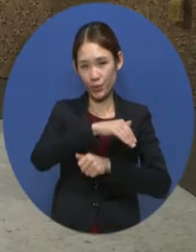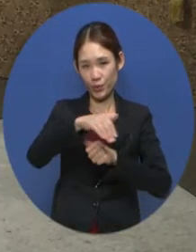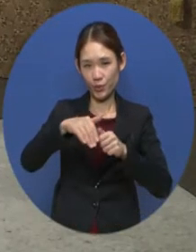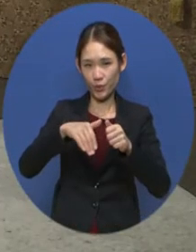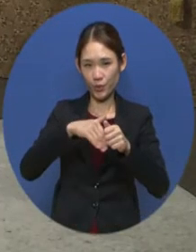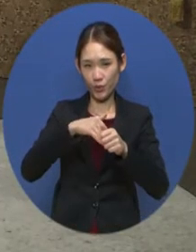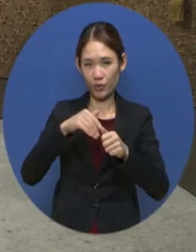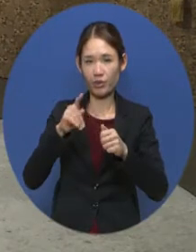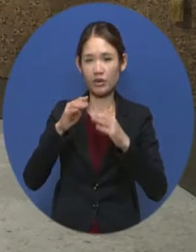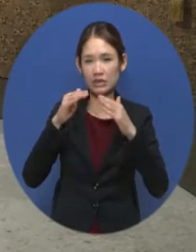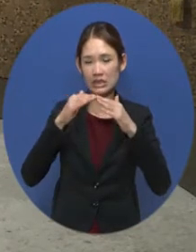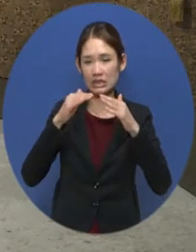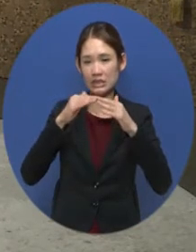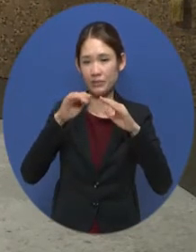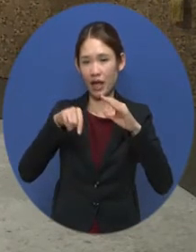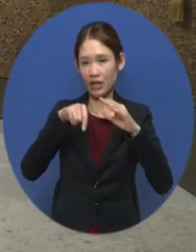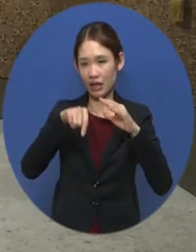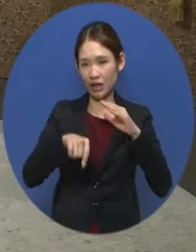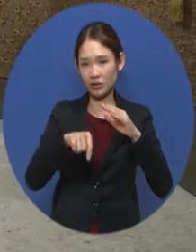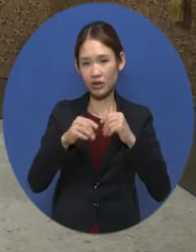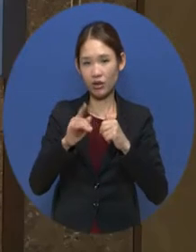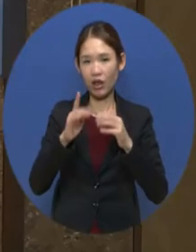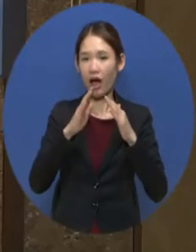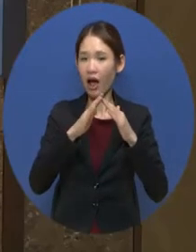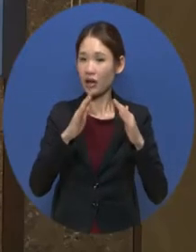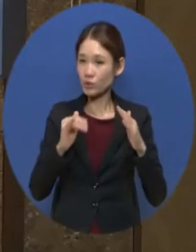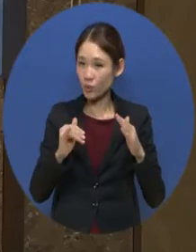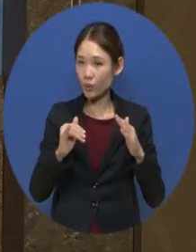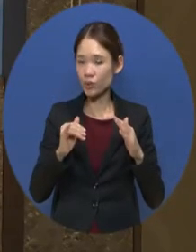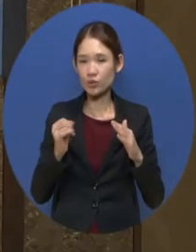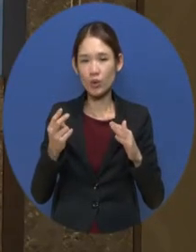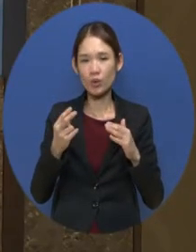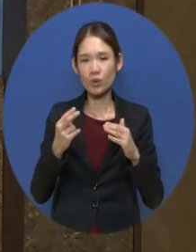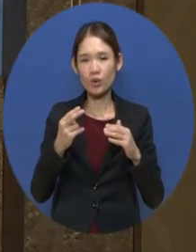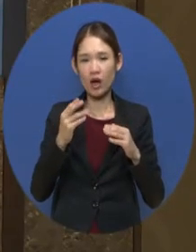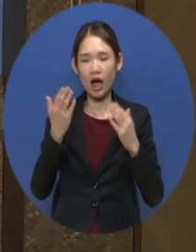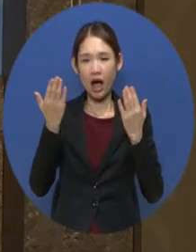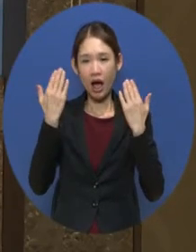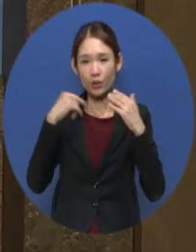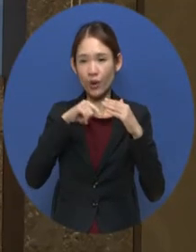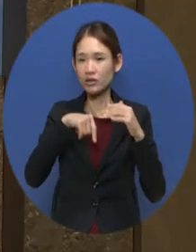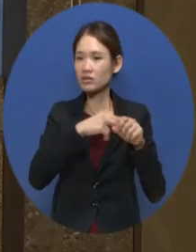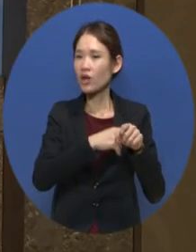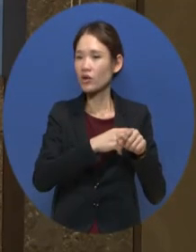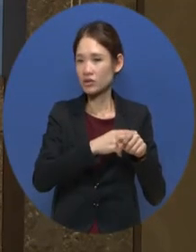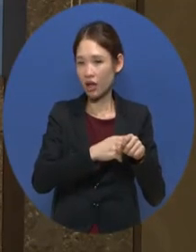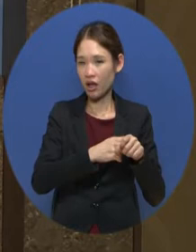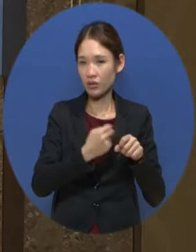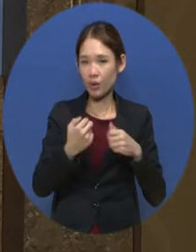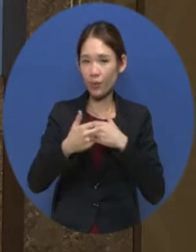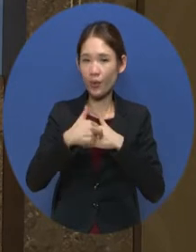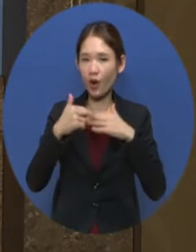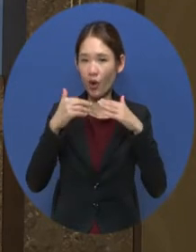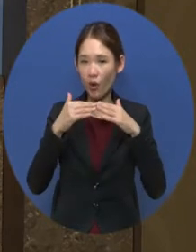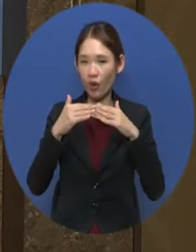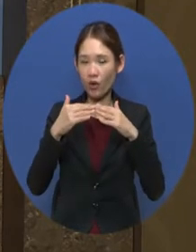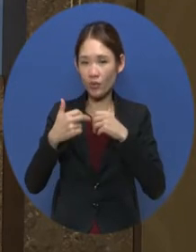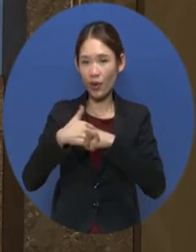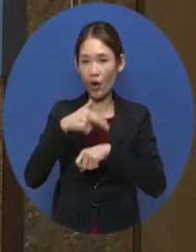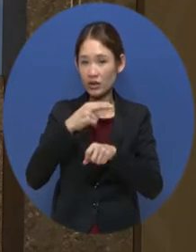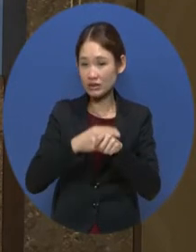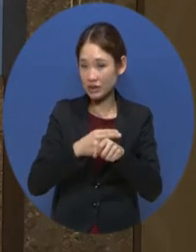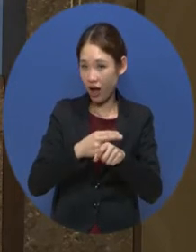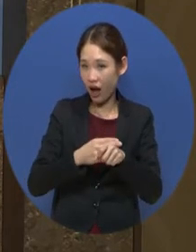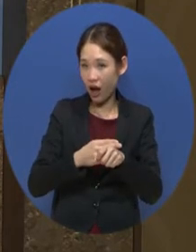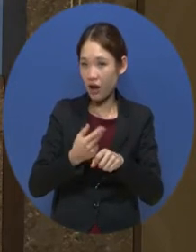집에서의 어떤 그 가족이 될 수도 있고 학교에서는 선생님이 될 수도 있고 병원에서는 주치의가 될 수도 있고